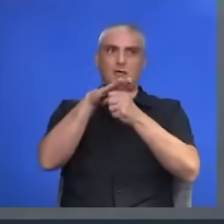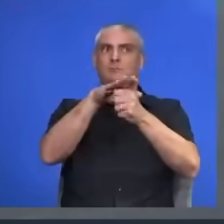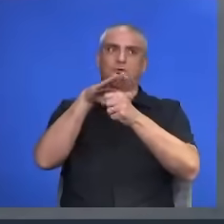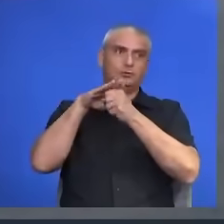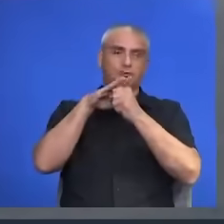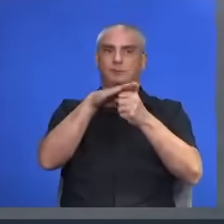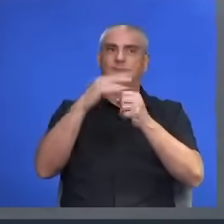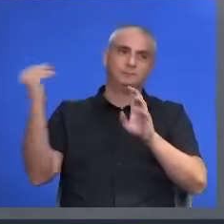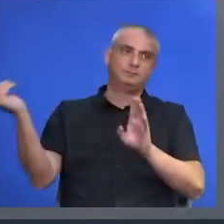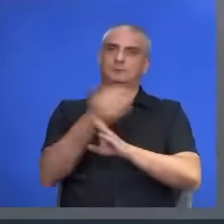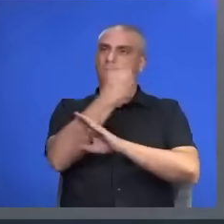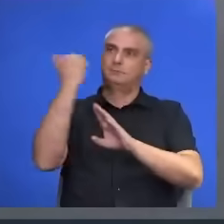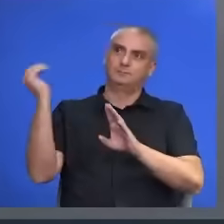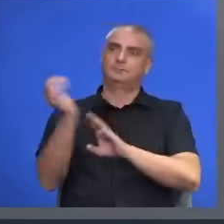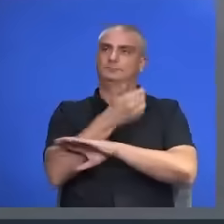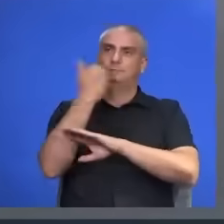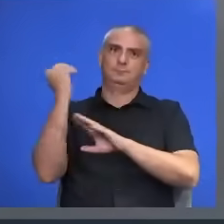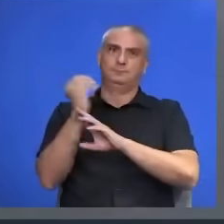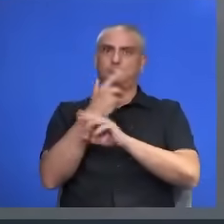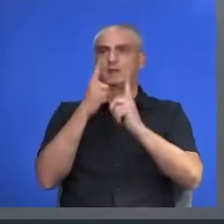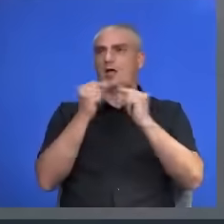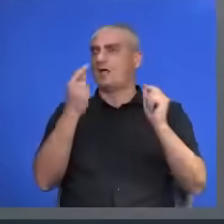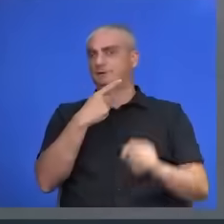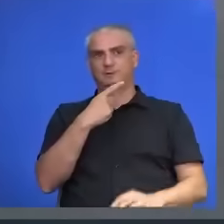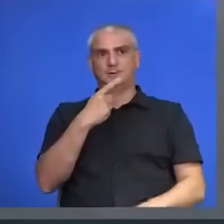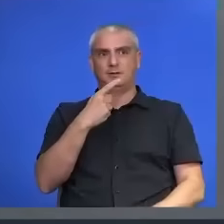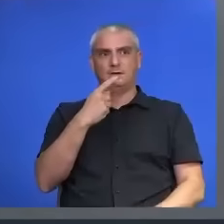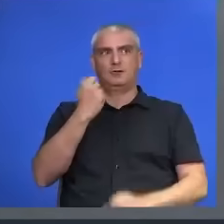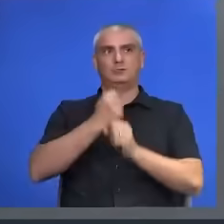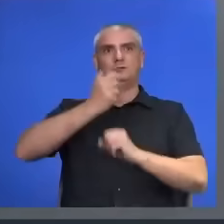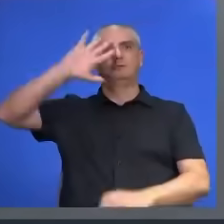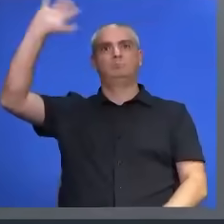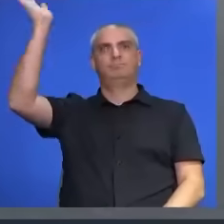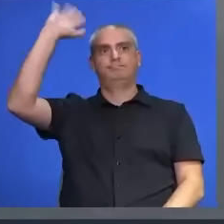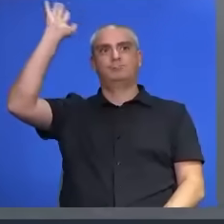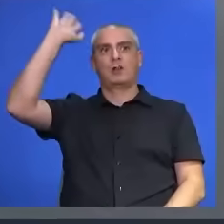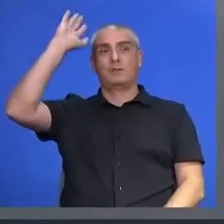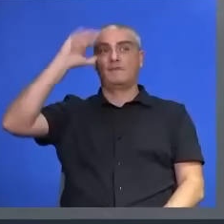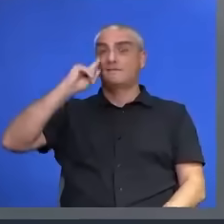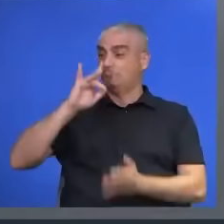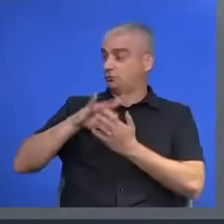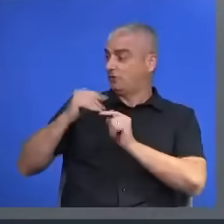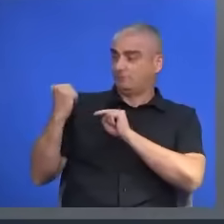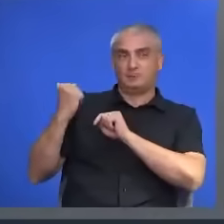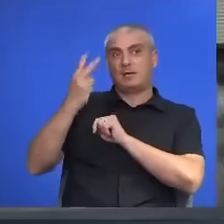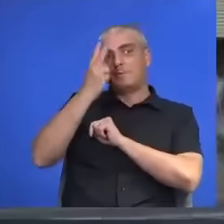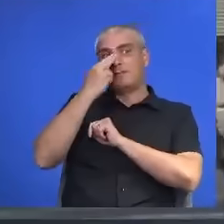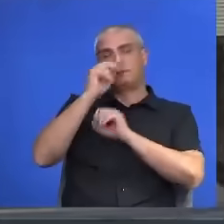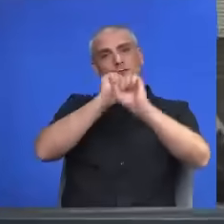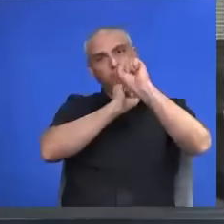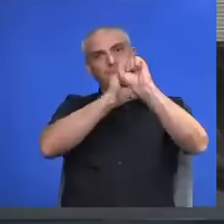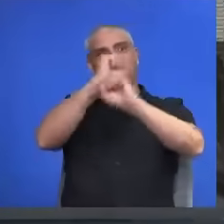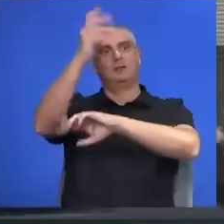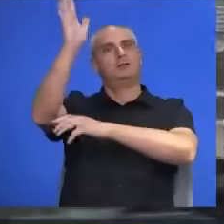פנימה לכיוון עזה, מנופפים לנו לשלום, ומי שנמצא כאן מנסה לחזק אותם בענפת שלום.